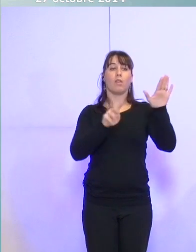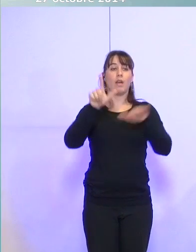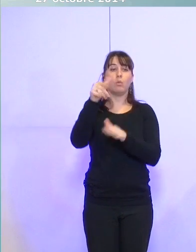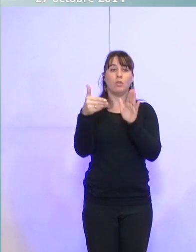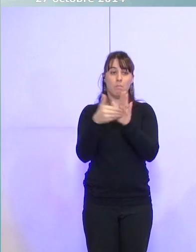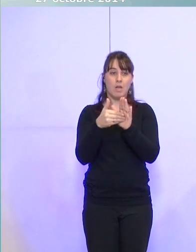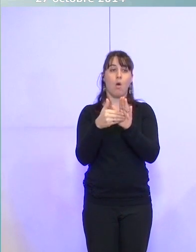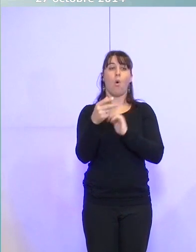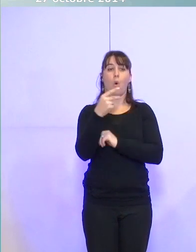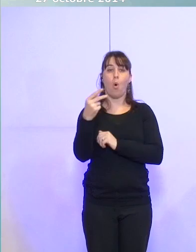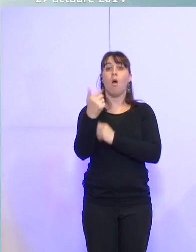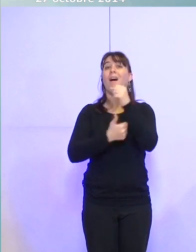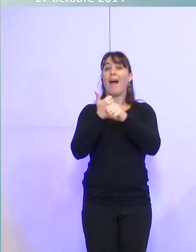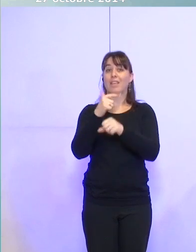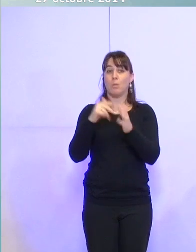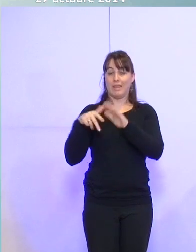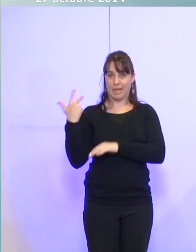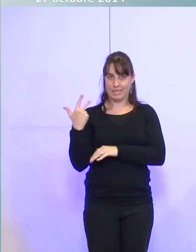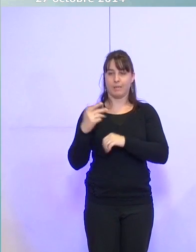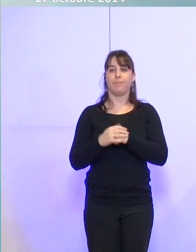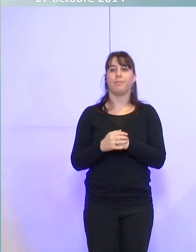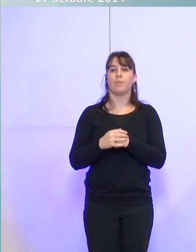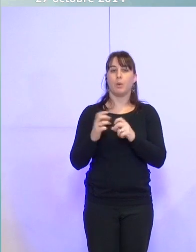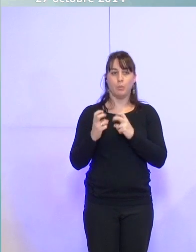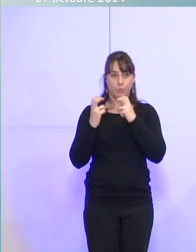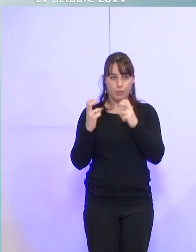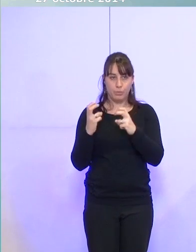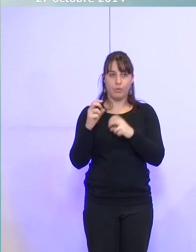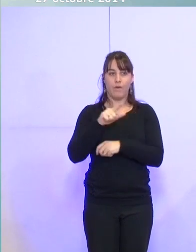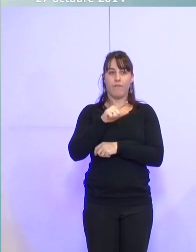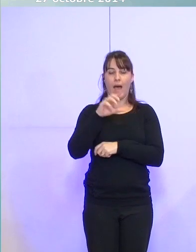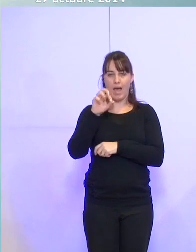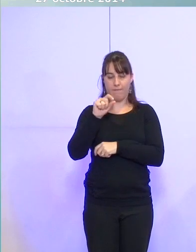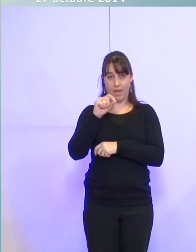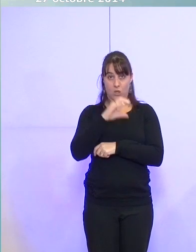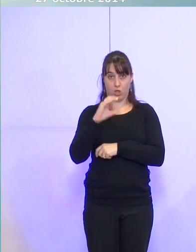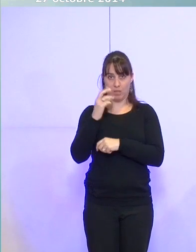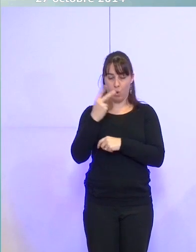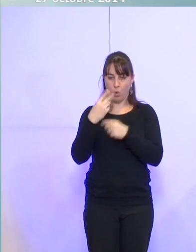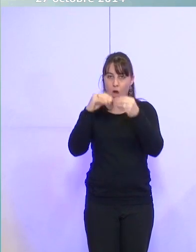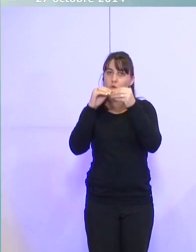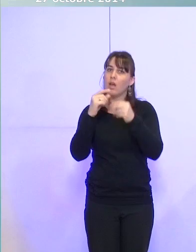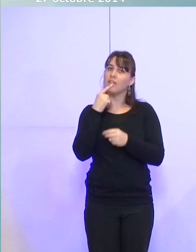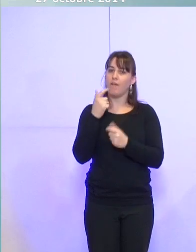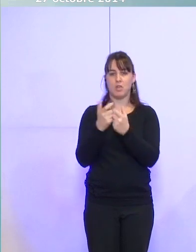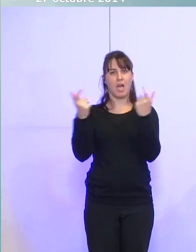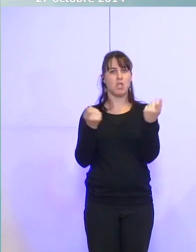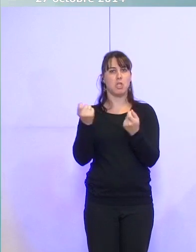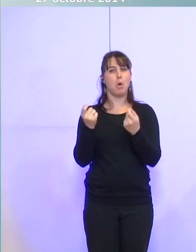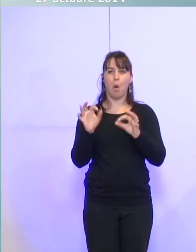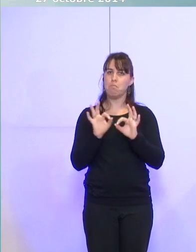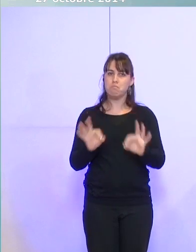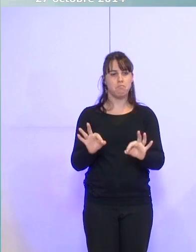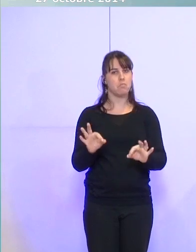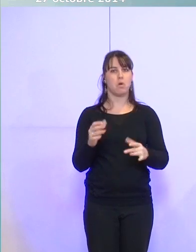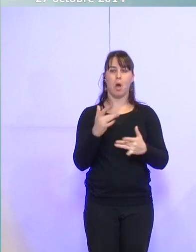mètre cube d'eau a été majoré de 1 centime d'euro. La Régie des eaux de Grenoble possède une structure financière particulièrement saine, avec une